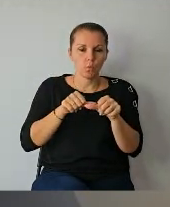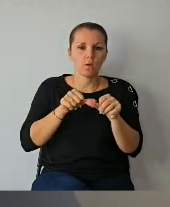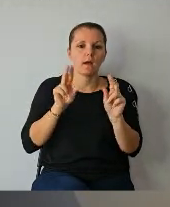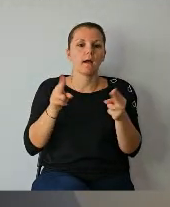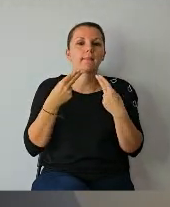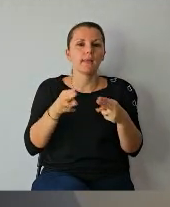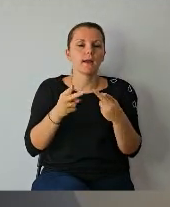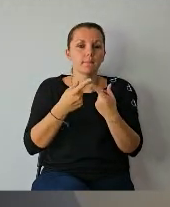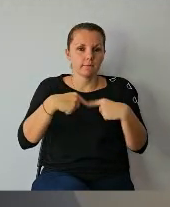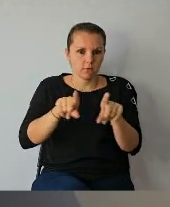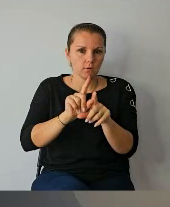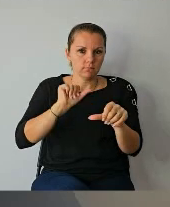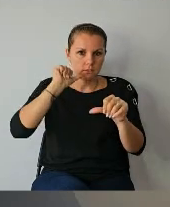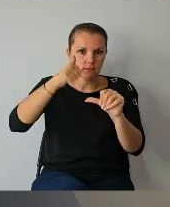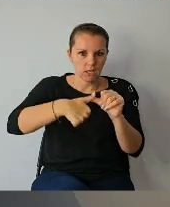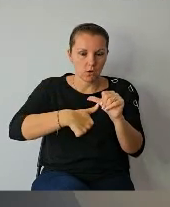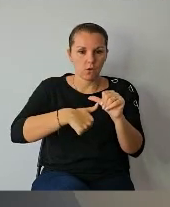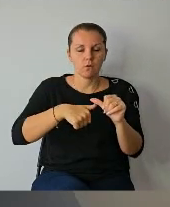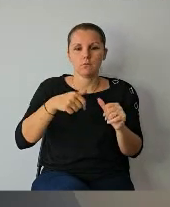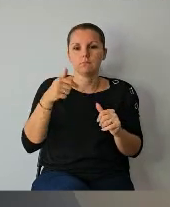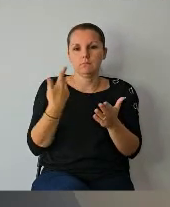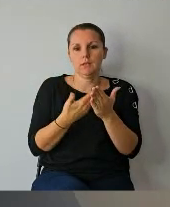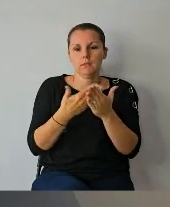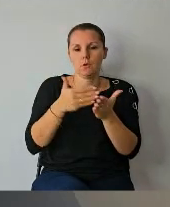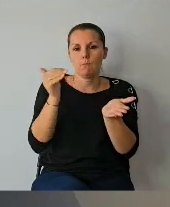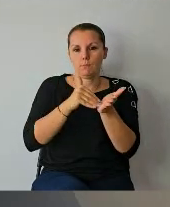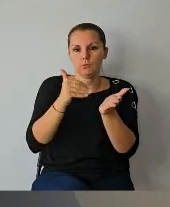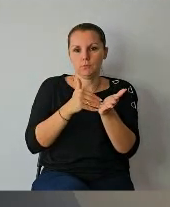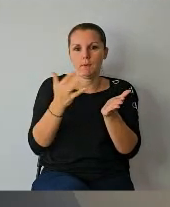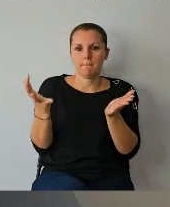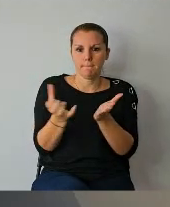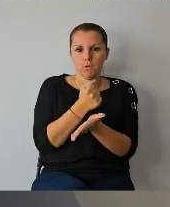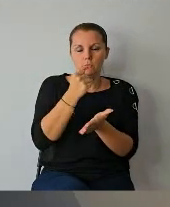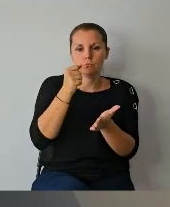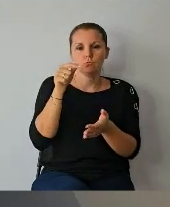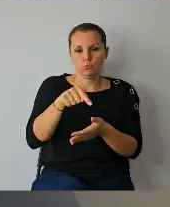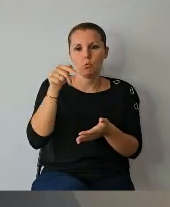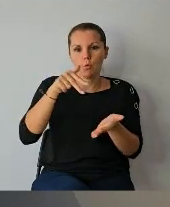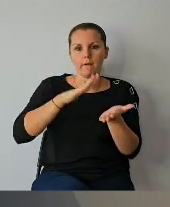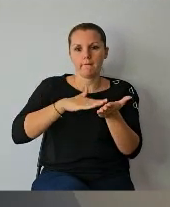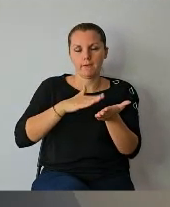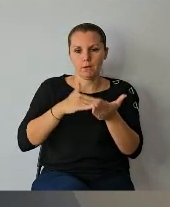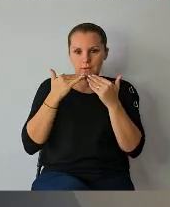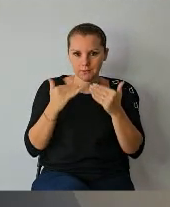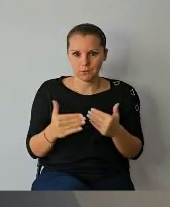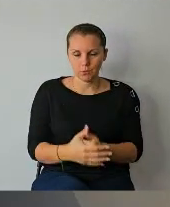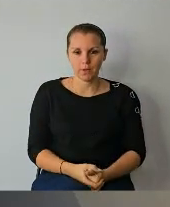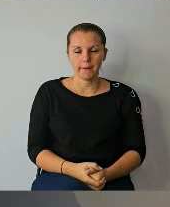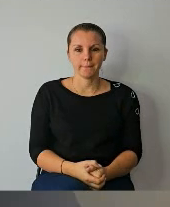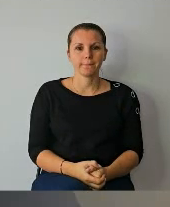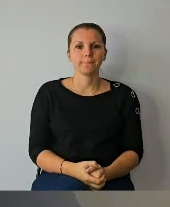na przyszły rok, zasadne jest podjęcie tej uchwały. Dziękuję.